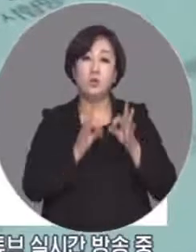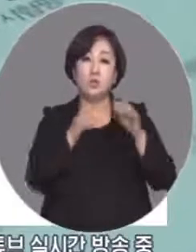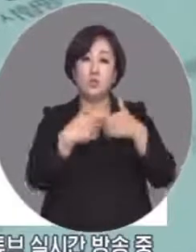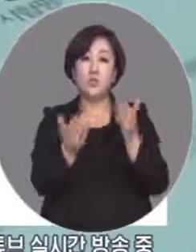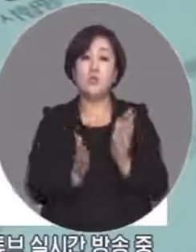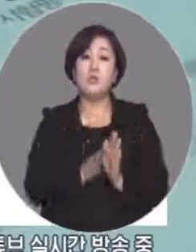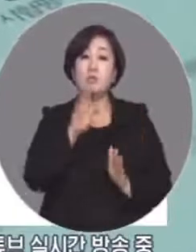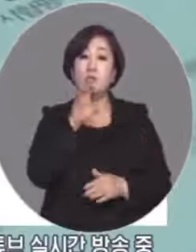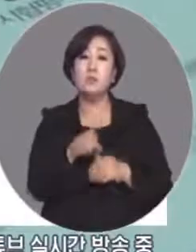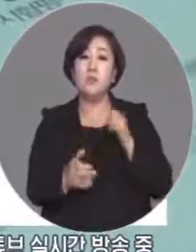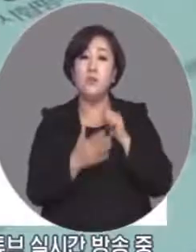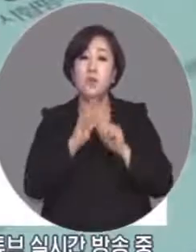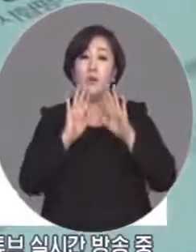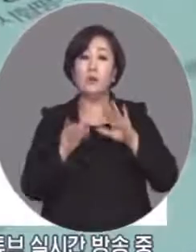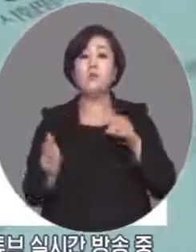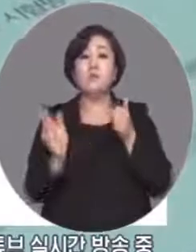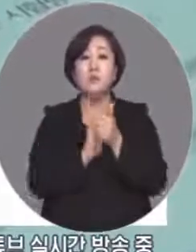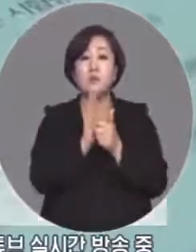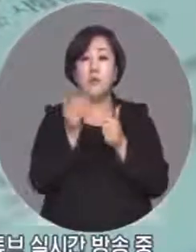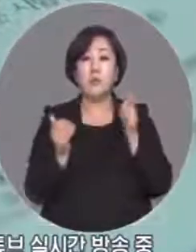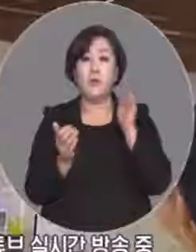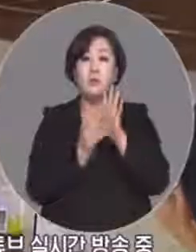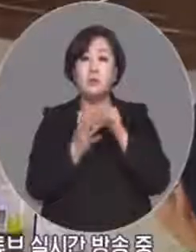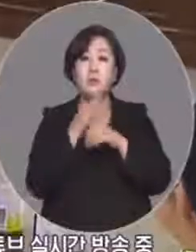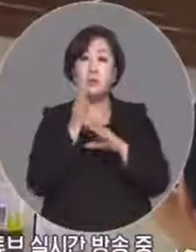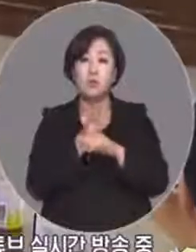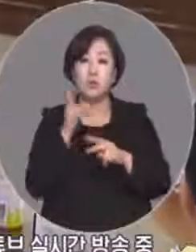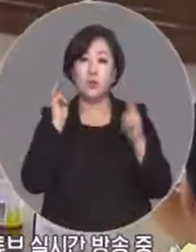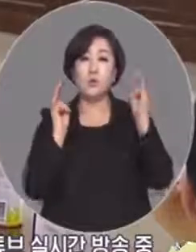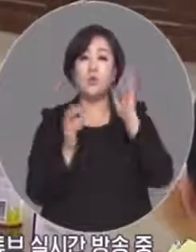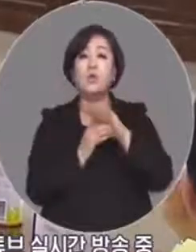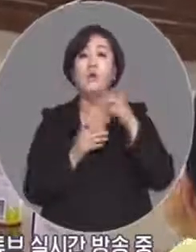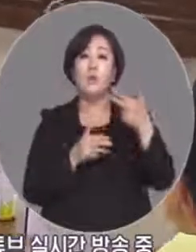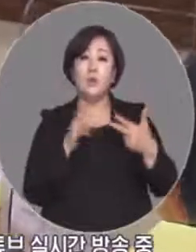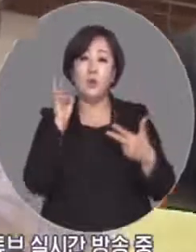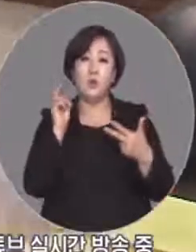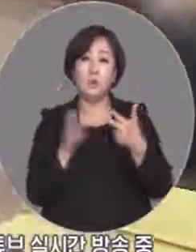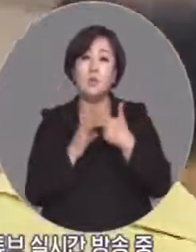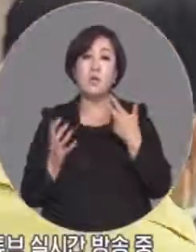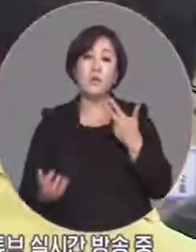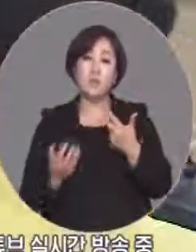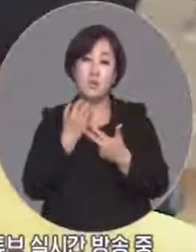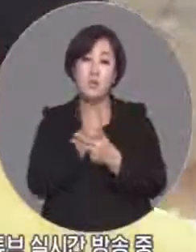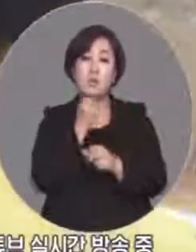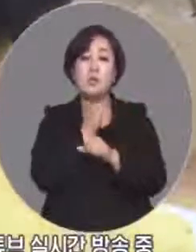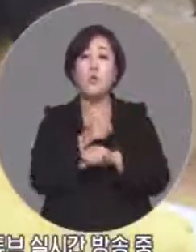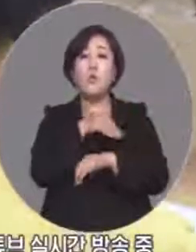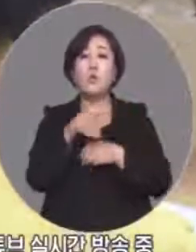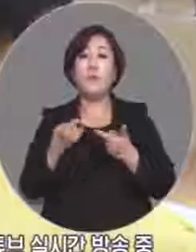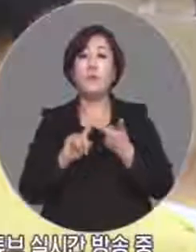통해 현대 글로벌 서비스를 포함한 중소기업 7개사를 유치했다고 밝혔습니다.